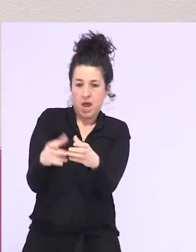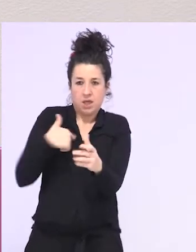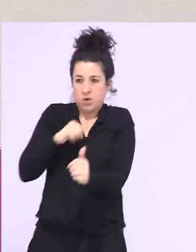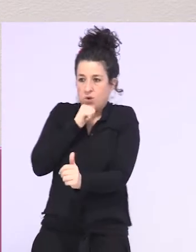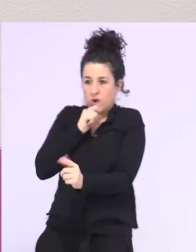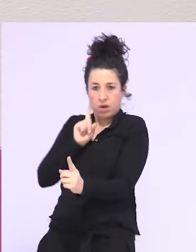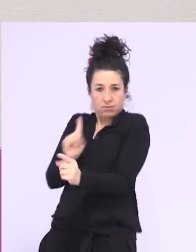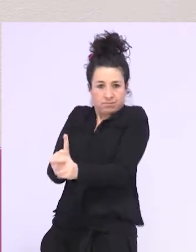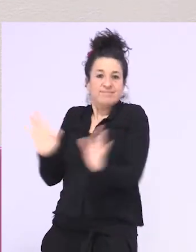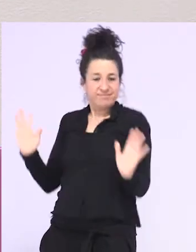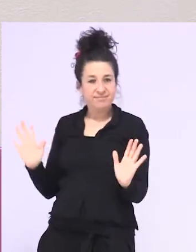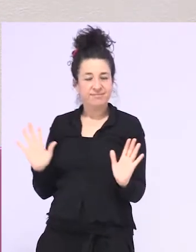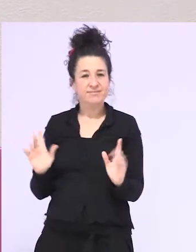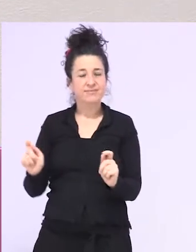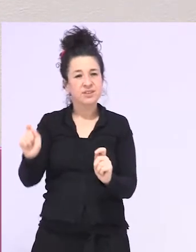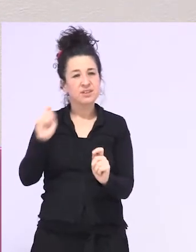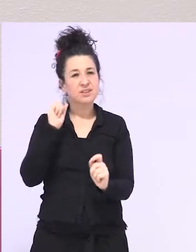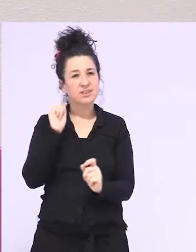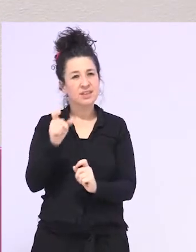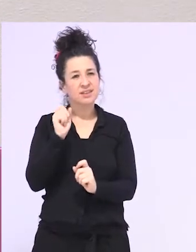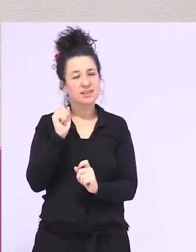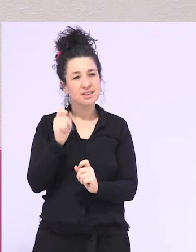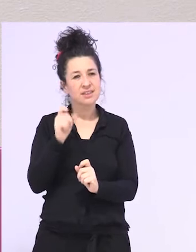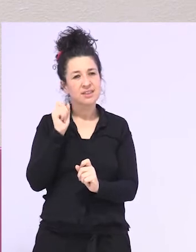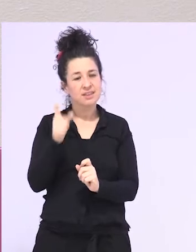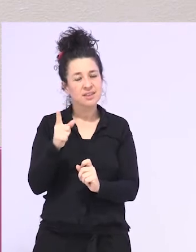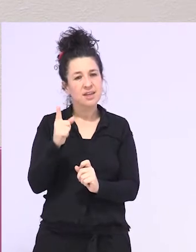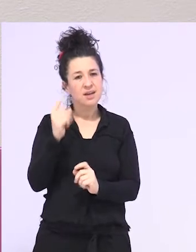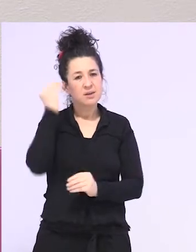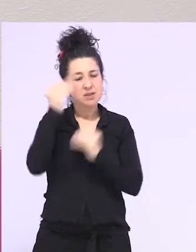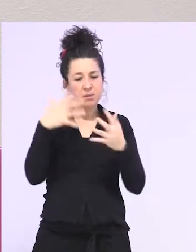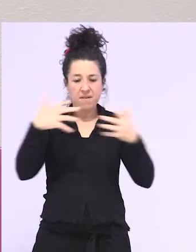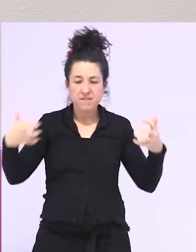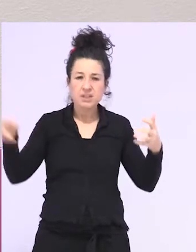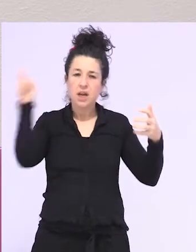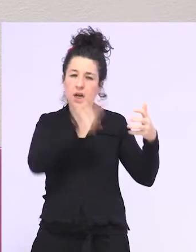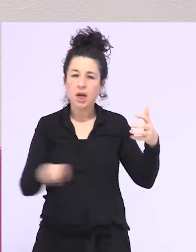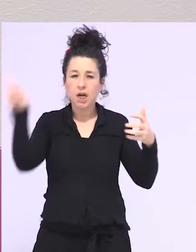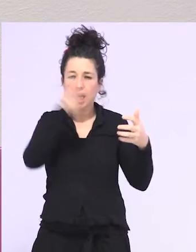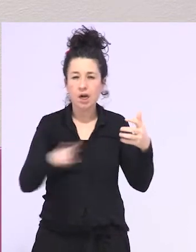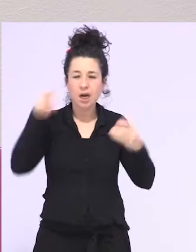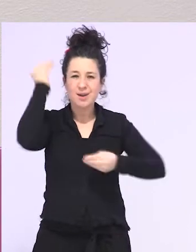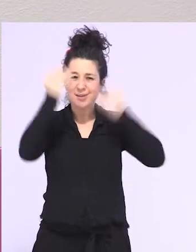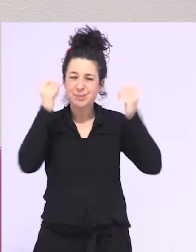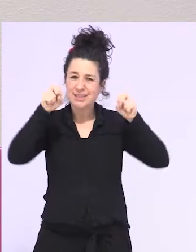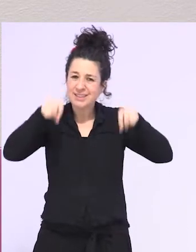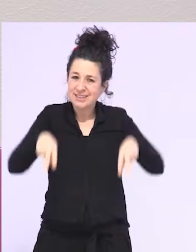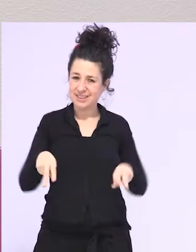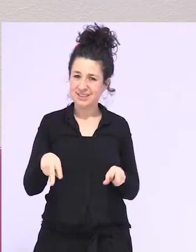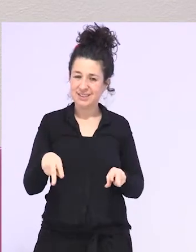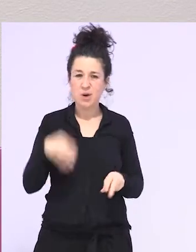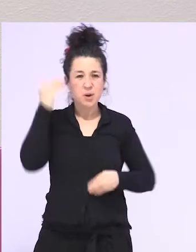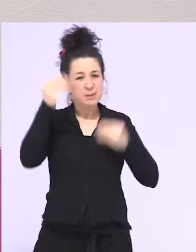Orduan, iruditzen zait batzutan errepikatzen ditugula horrelako egindako esaldi batzuk gehiegi pentsatu gabe horrekin